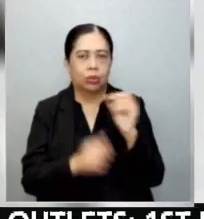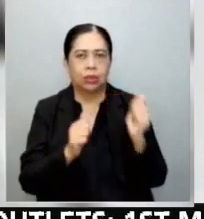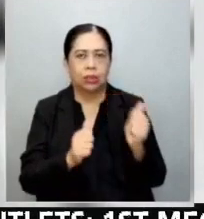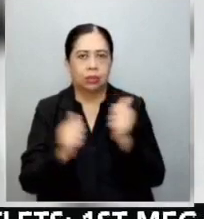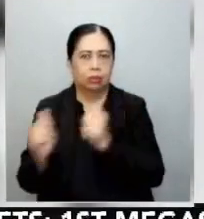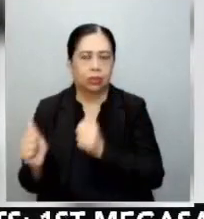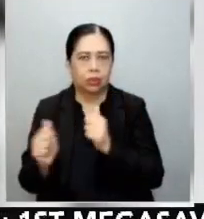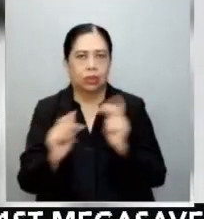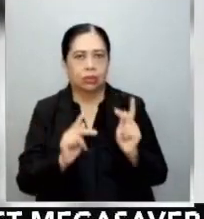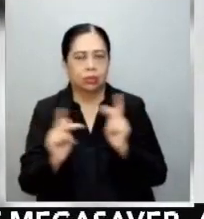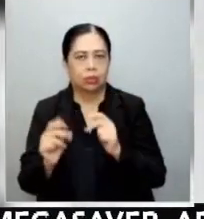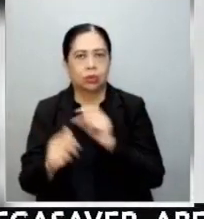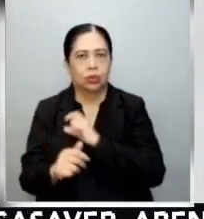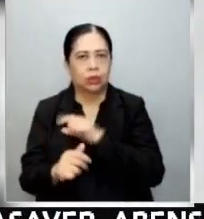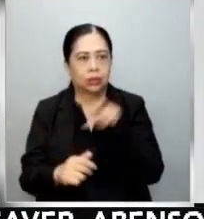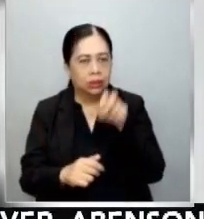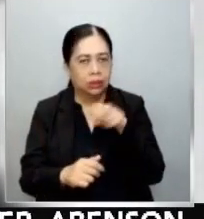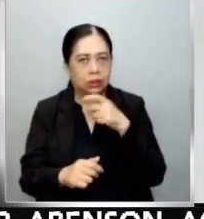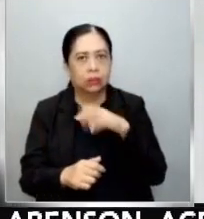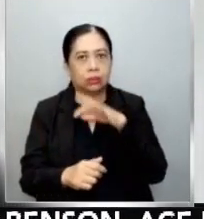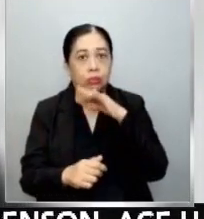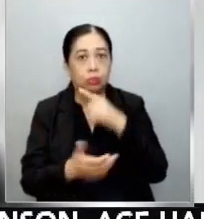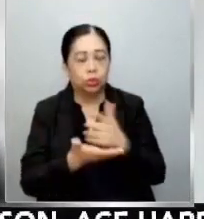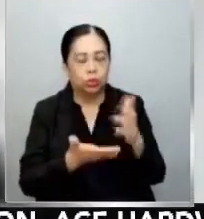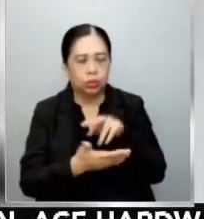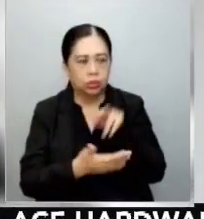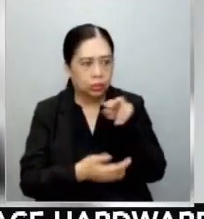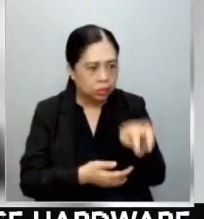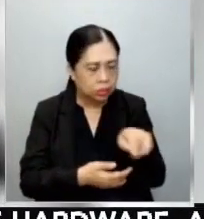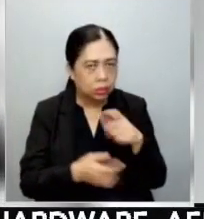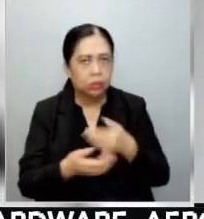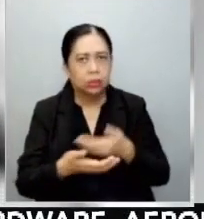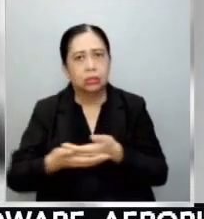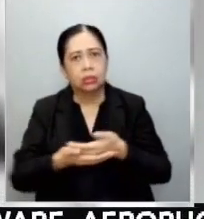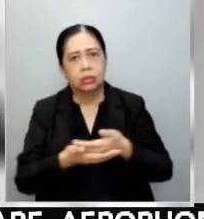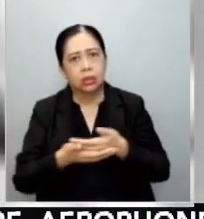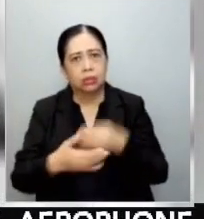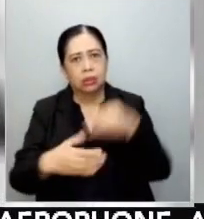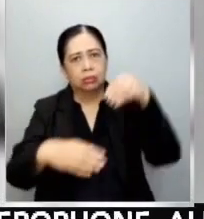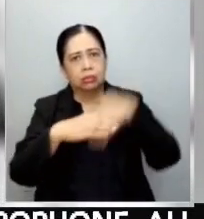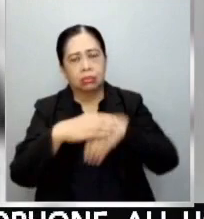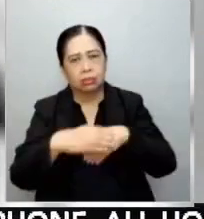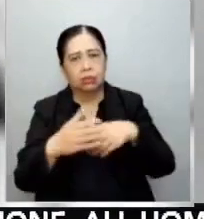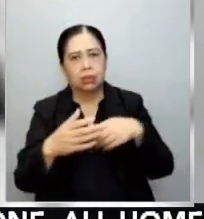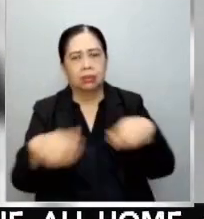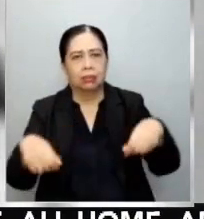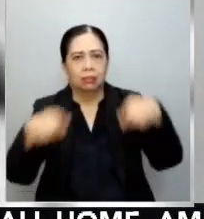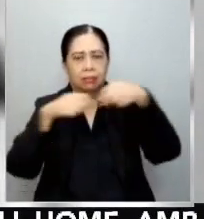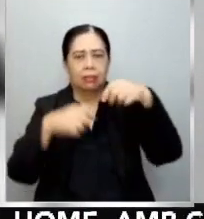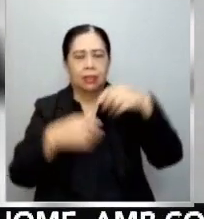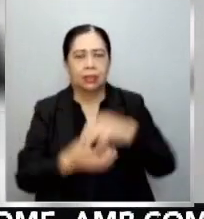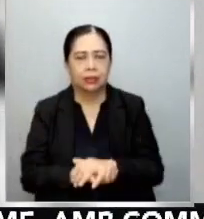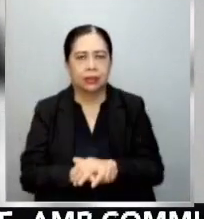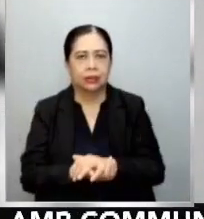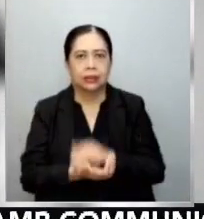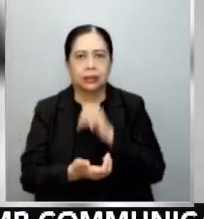Police, nakita na isang mangangalakal ng basura ang sanggol na nakasilid sa garbage bag. Hindi